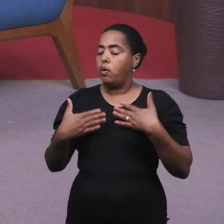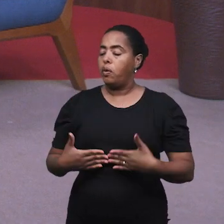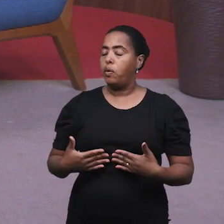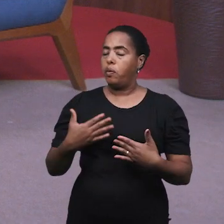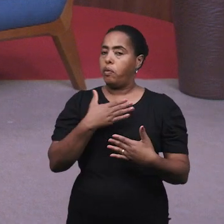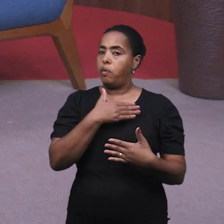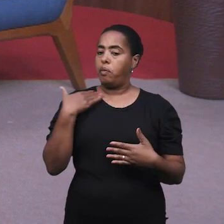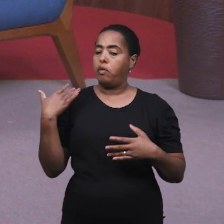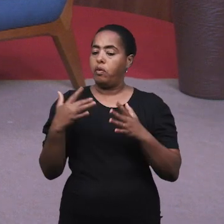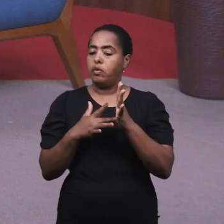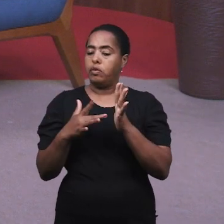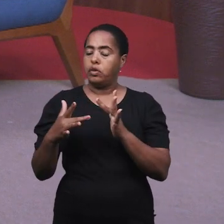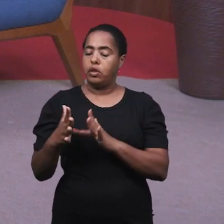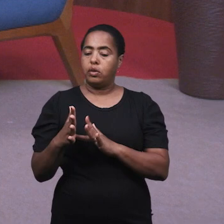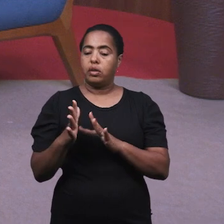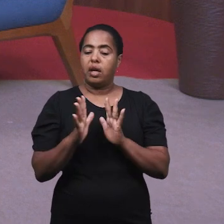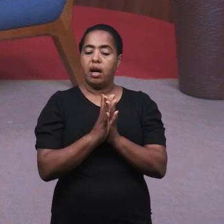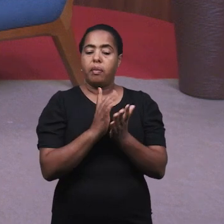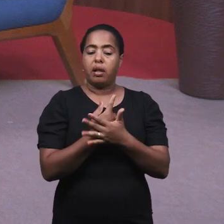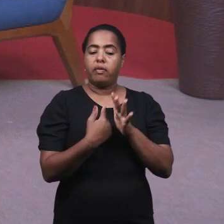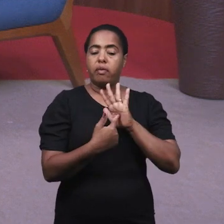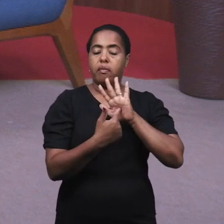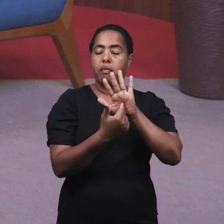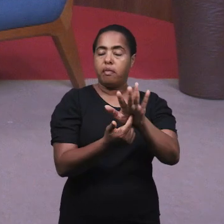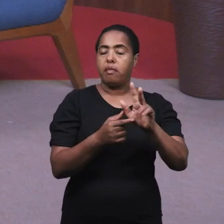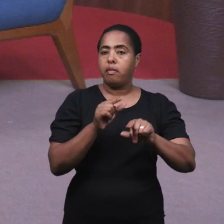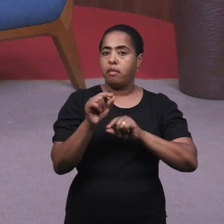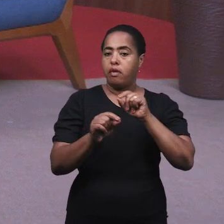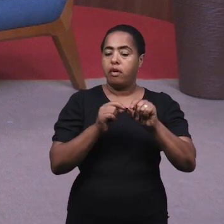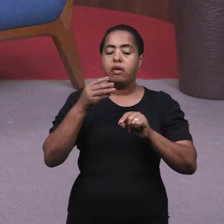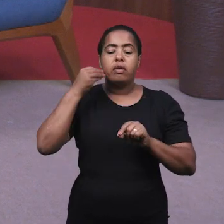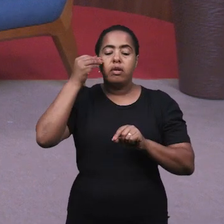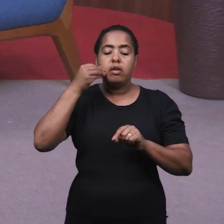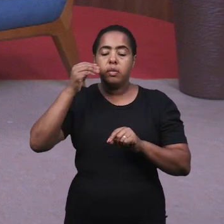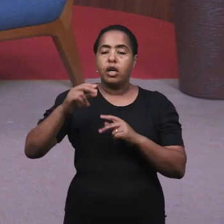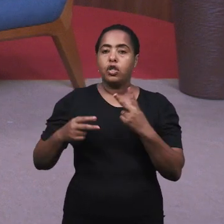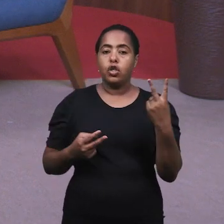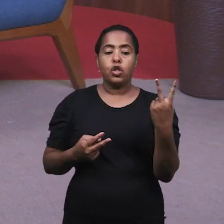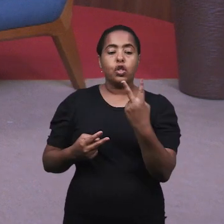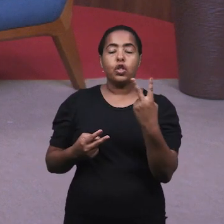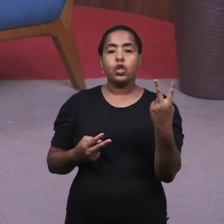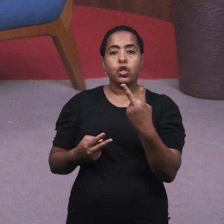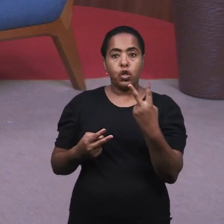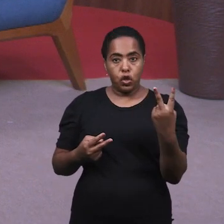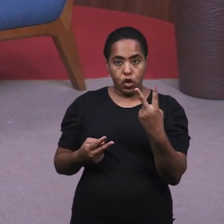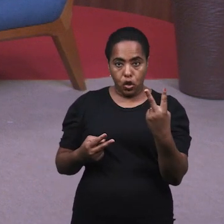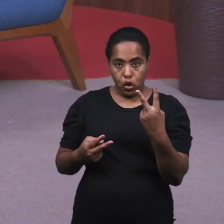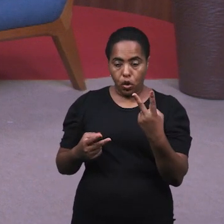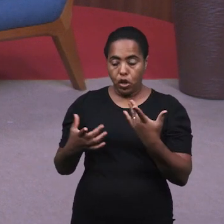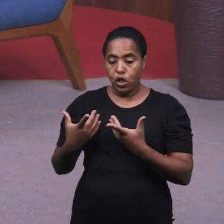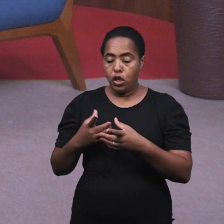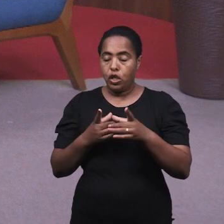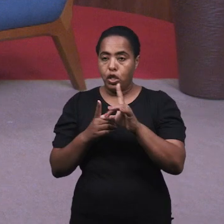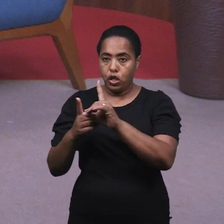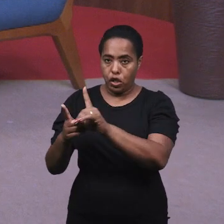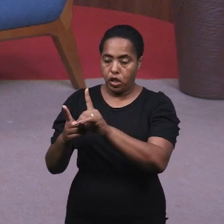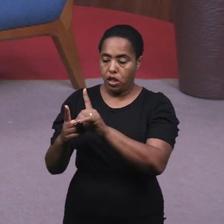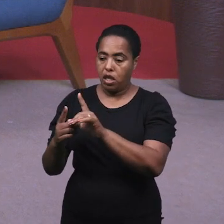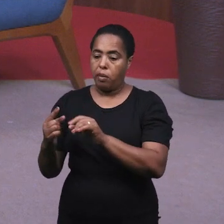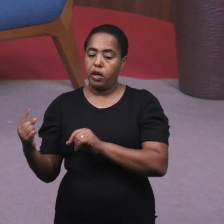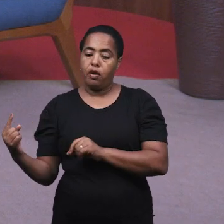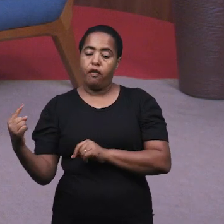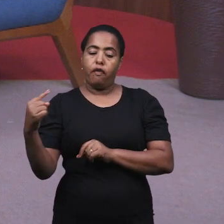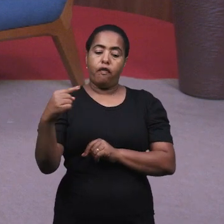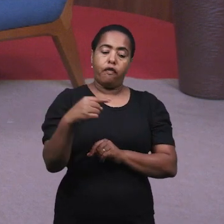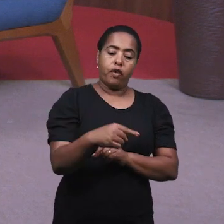La Bible parle de l'expérience de deux disciples qui revenaient vers leur maison dans une ville proche d'Emmaüs. J'aimerais que vous puissiez parler un peu sur